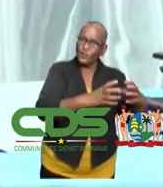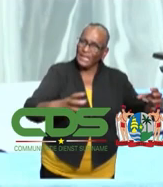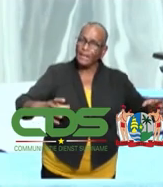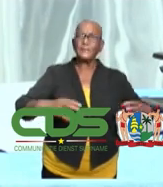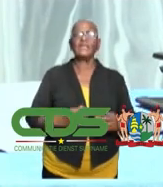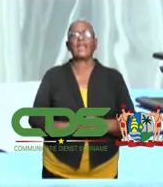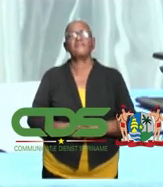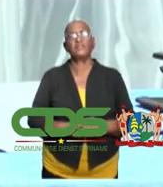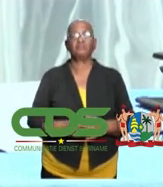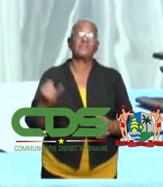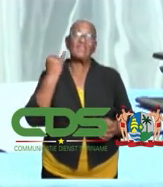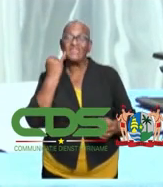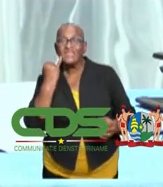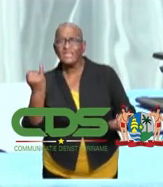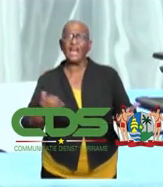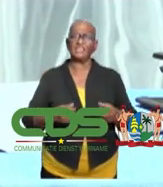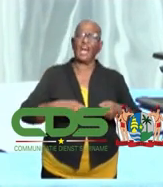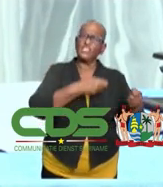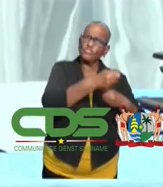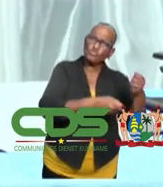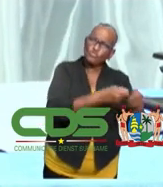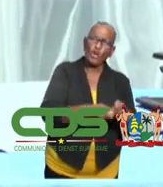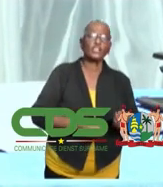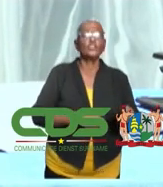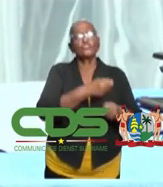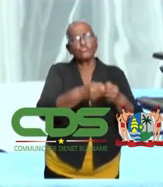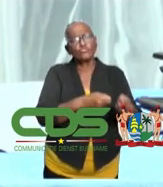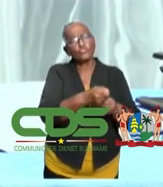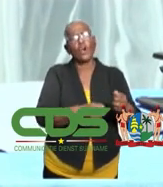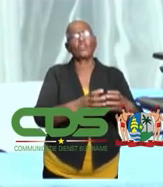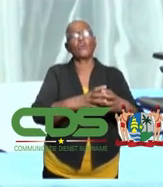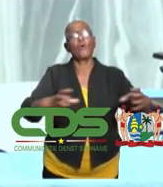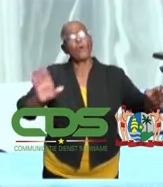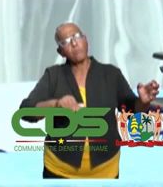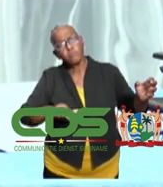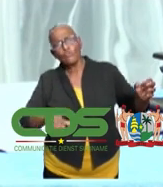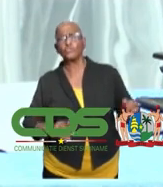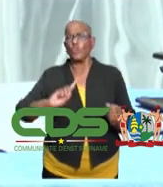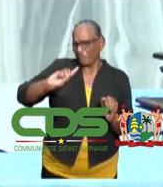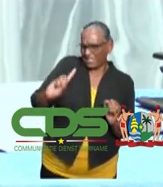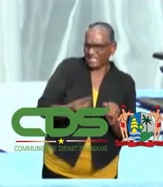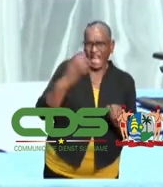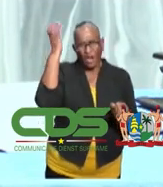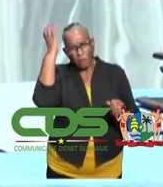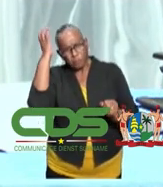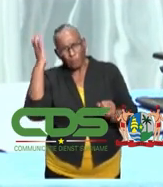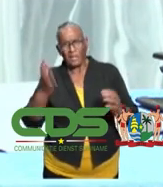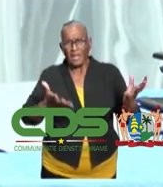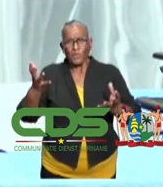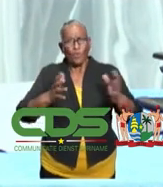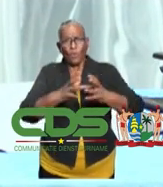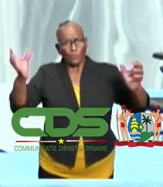instellingen, sociaal beschermingsprogramma, zorgvervoer, armoedebestrijding, bijdrage voor acute noodsituatie,